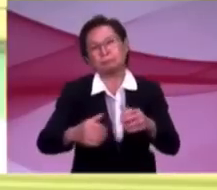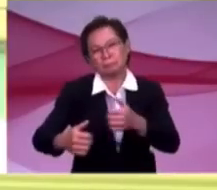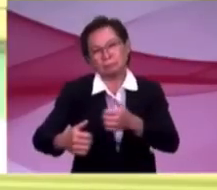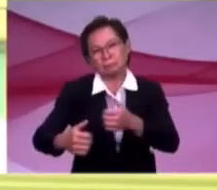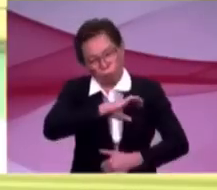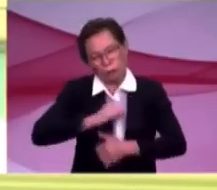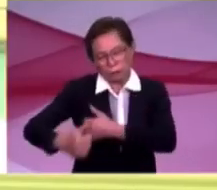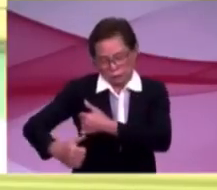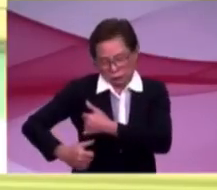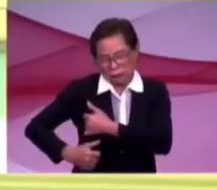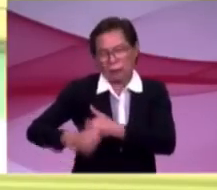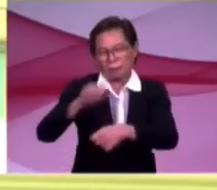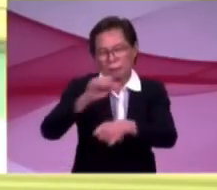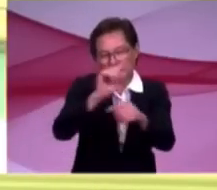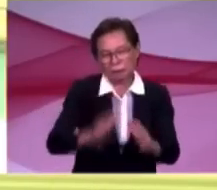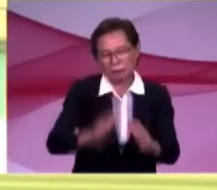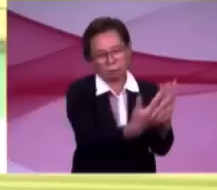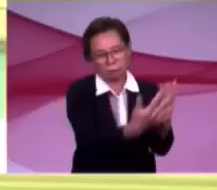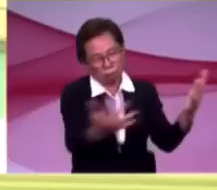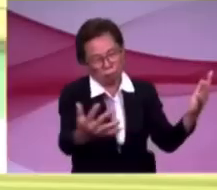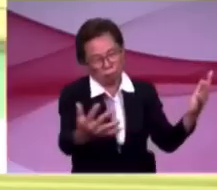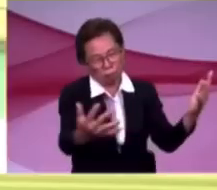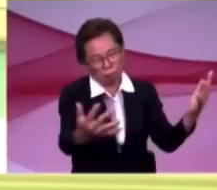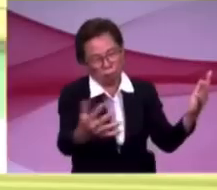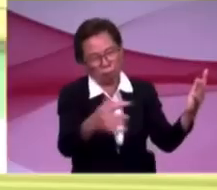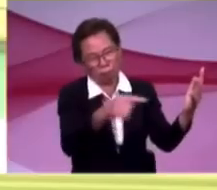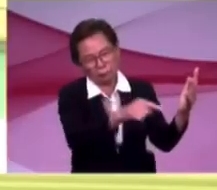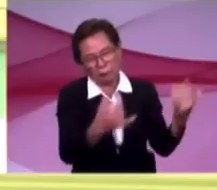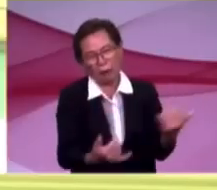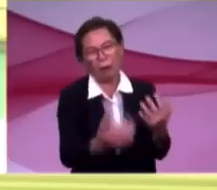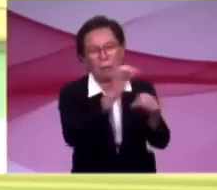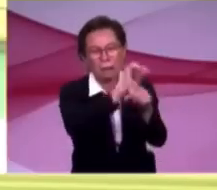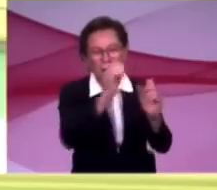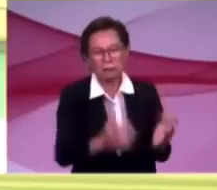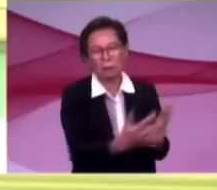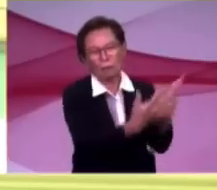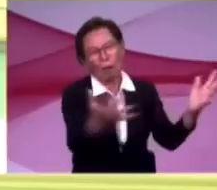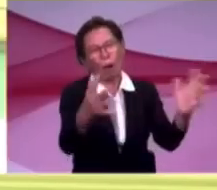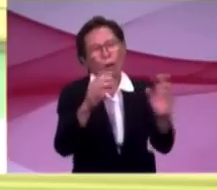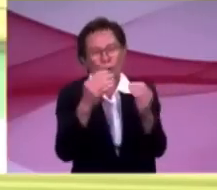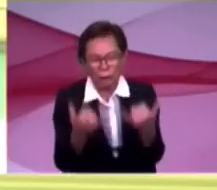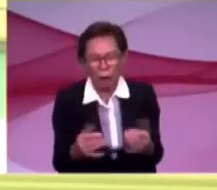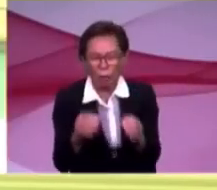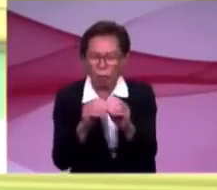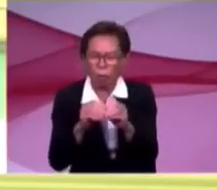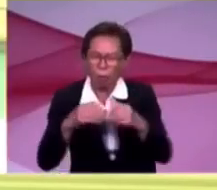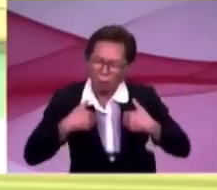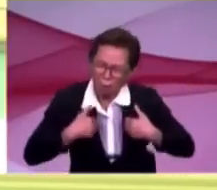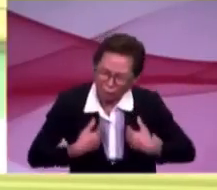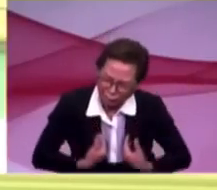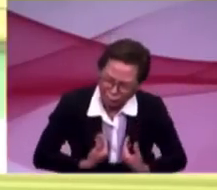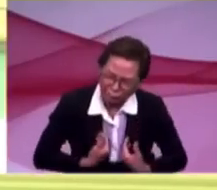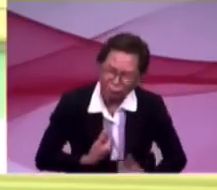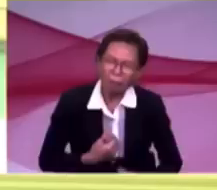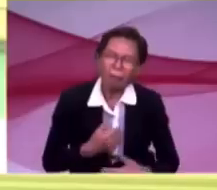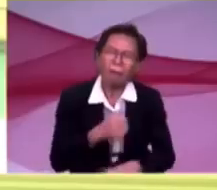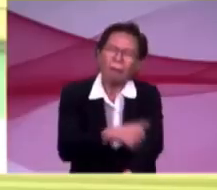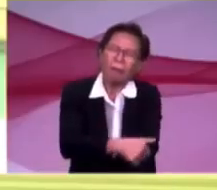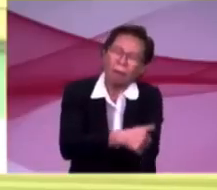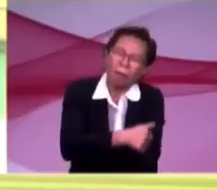anggota pasukan keselamatan. Petugas barisan hadapan kita kini semakin kepenatan dan keletihan yang